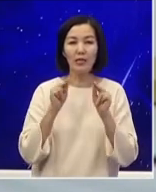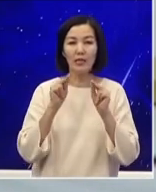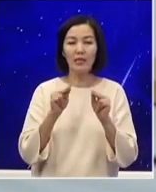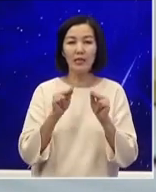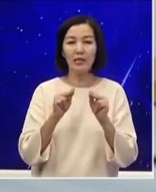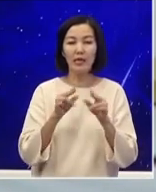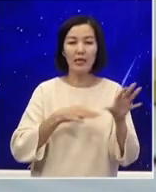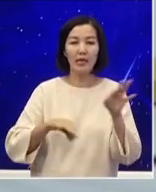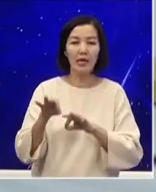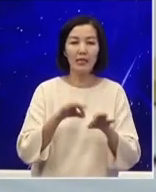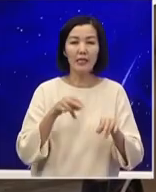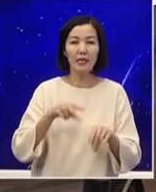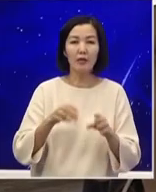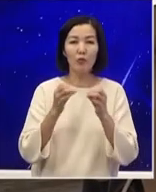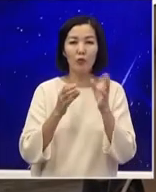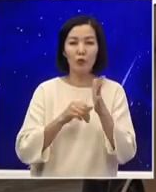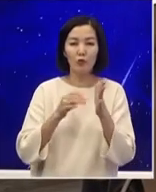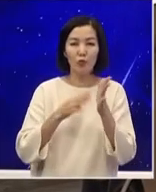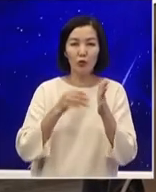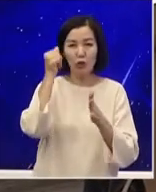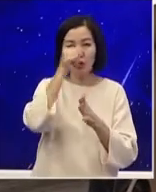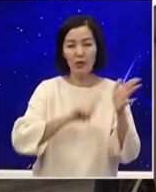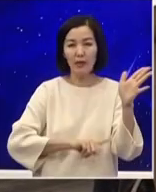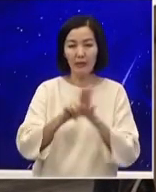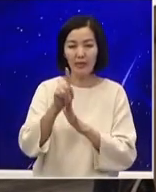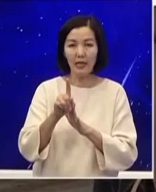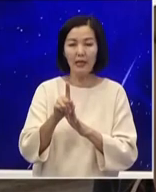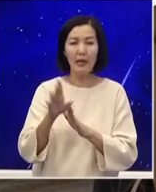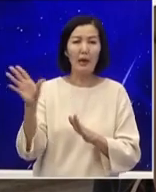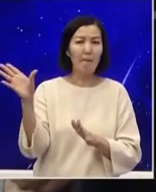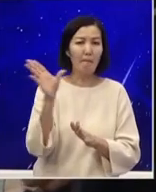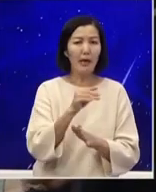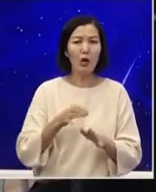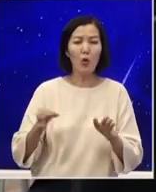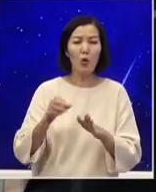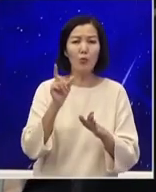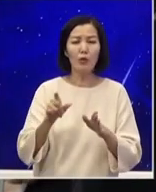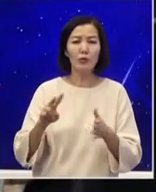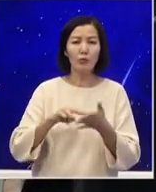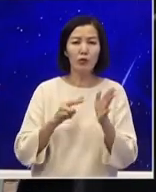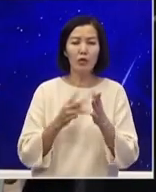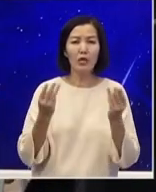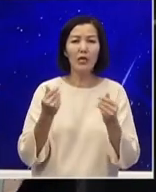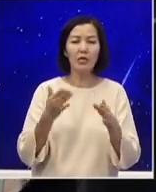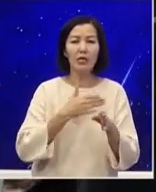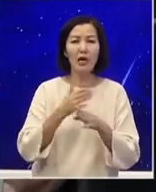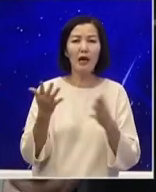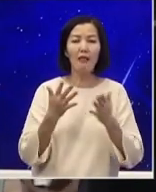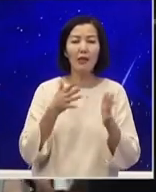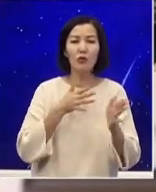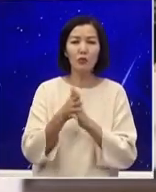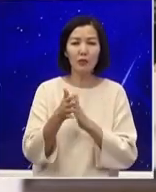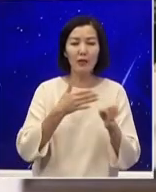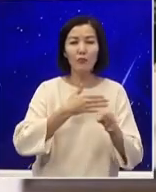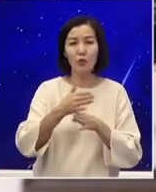интерактивті картасы 2019 жылдан бастап іске қосылды. Кез келген облыс тұрғыны бюджет қаражаты қалай қанша жұмсалып жатқанын